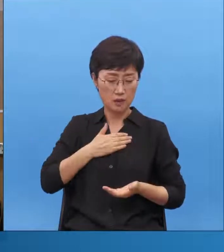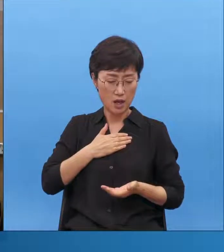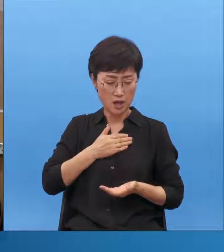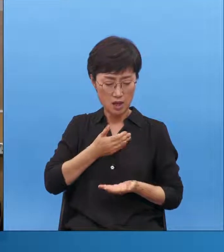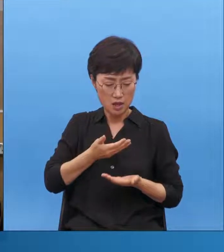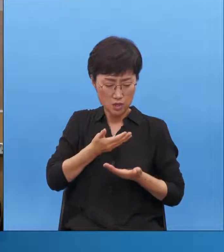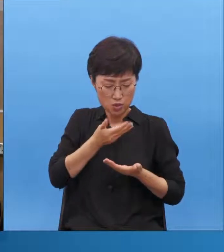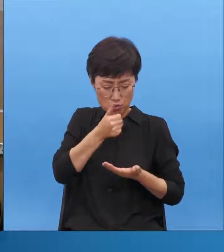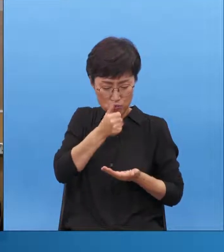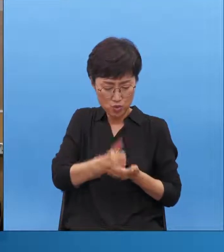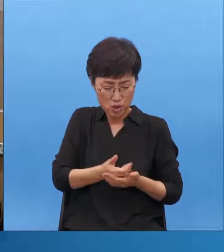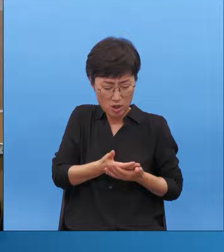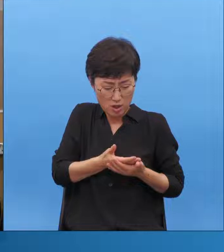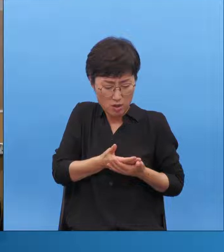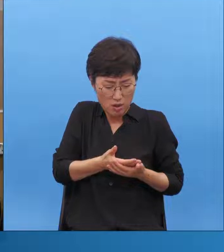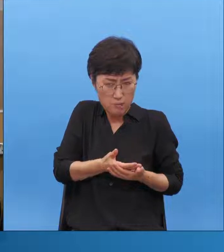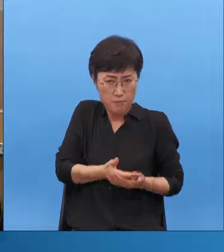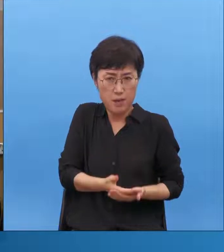주만 죄지